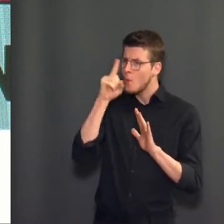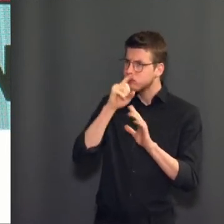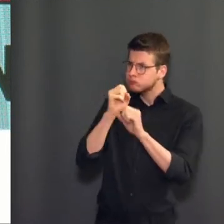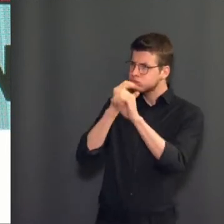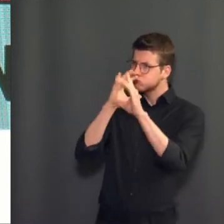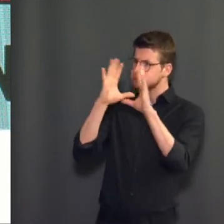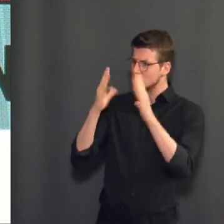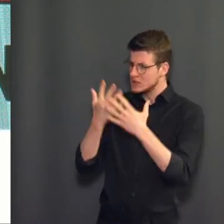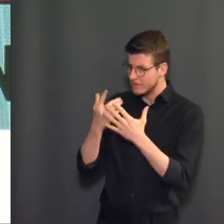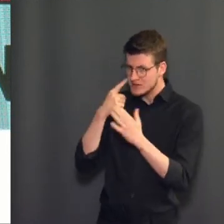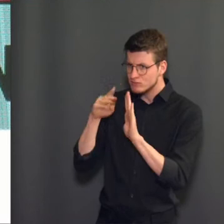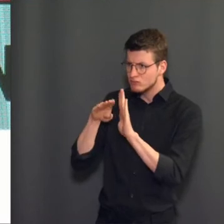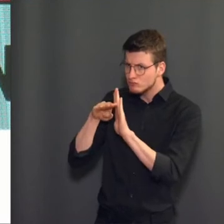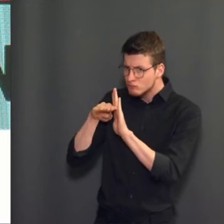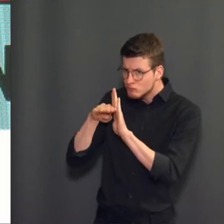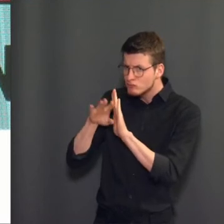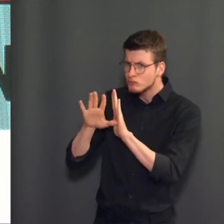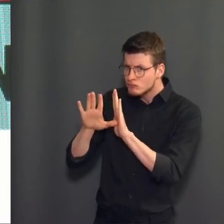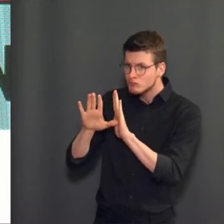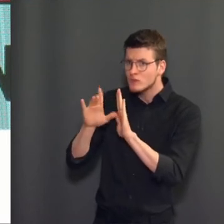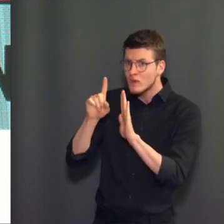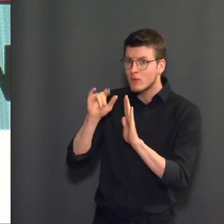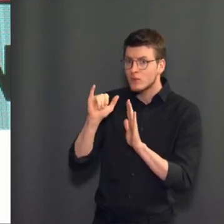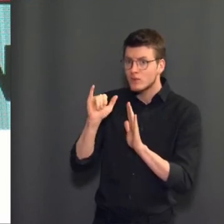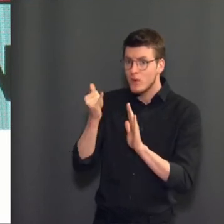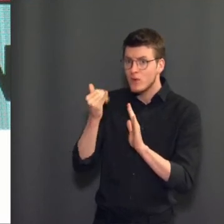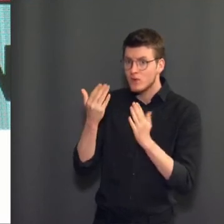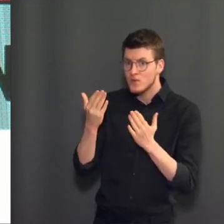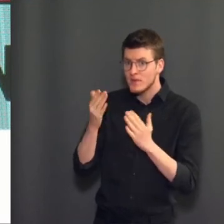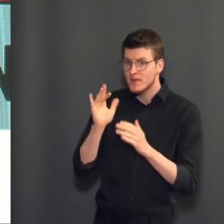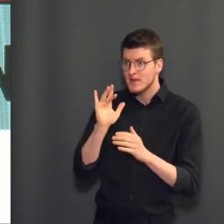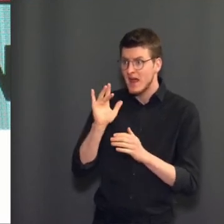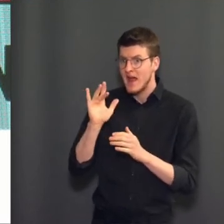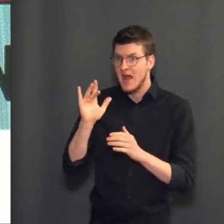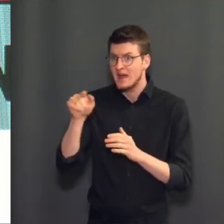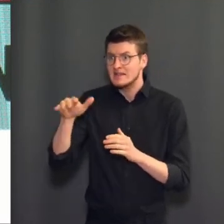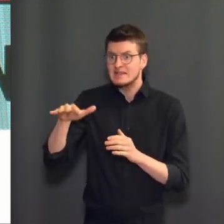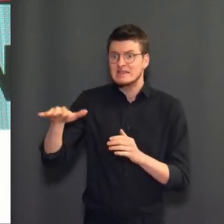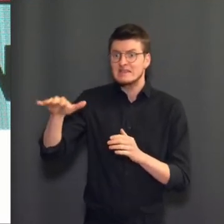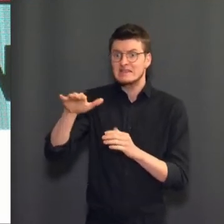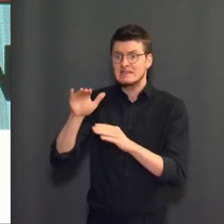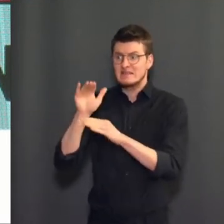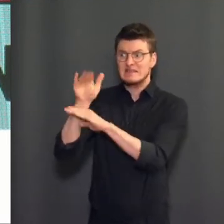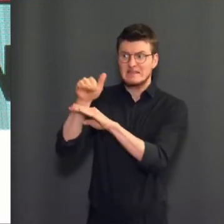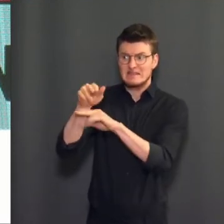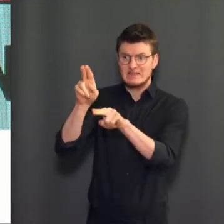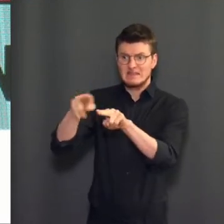ook nog steeds op weg om de 1000 bedden op intensieve zorgen te overschrijden.